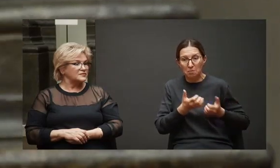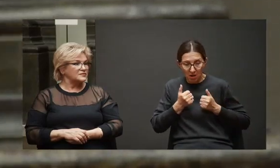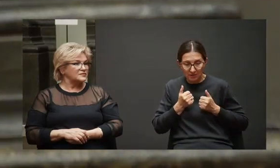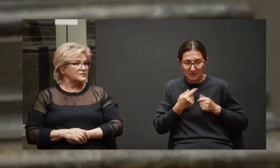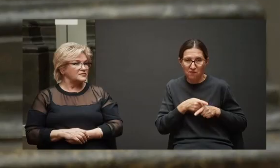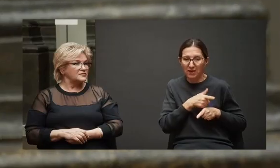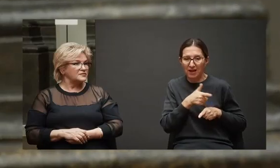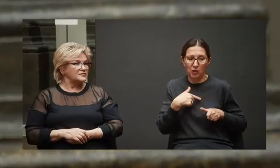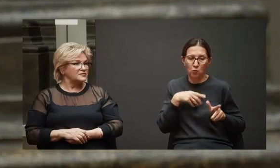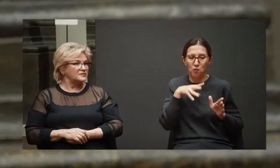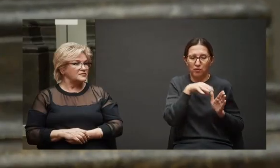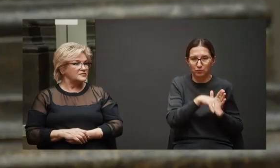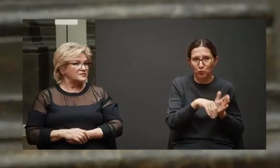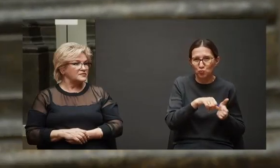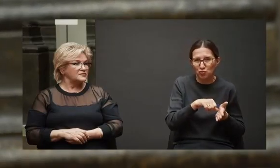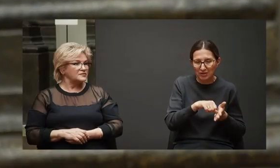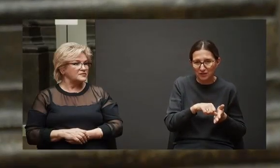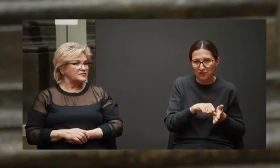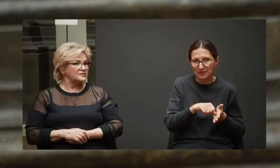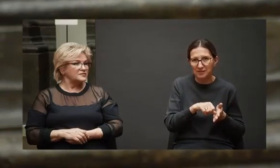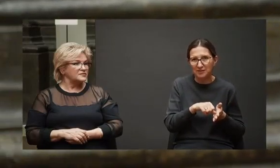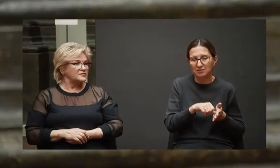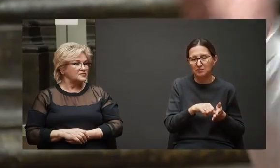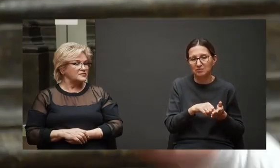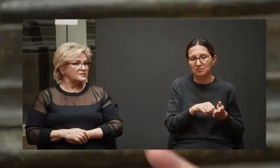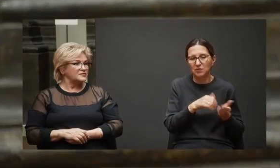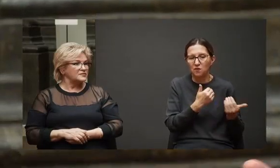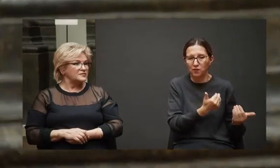способны участвовать в